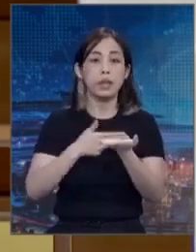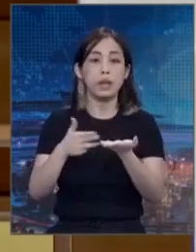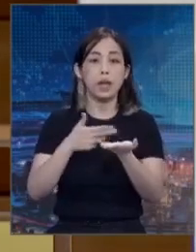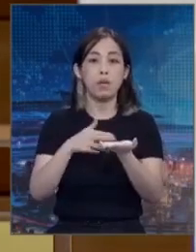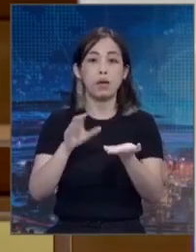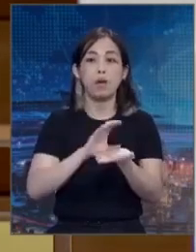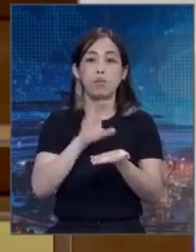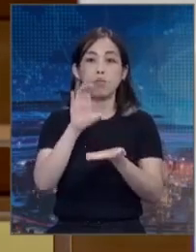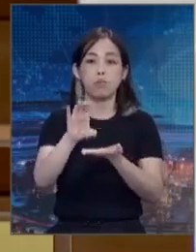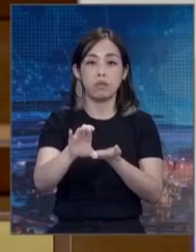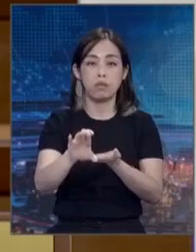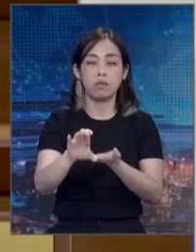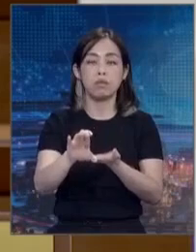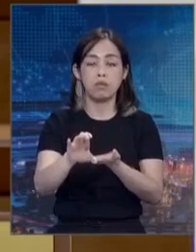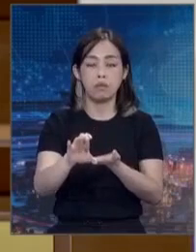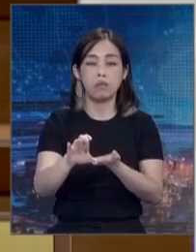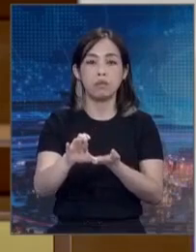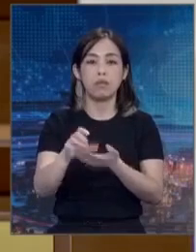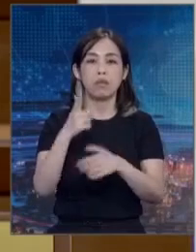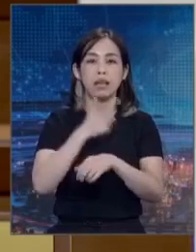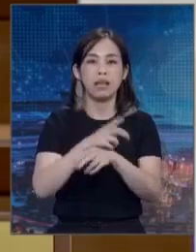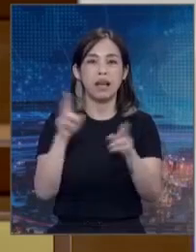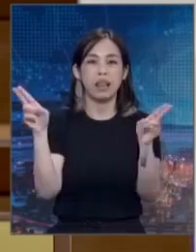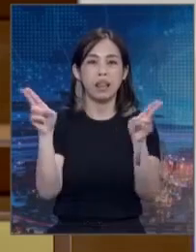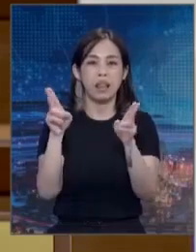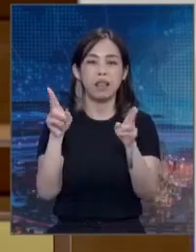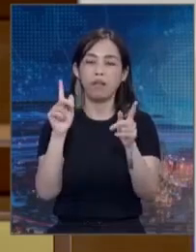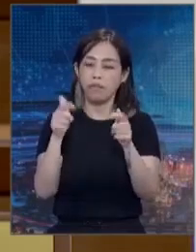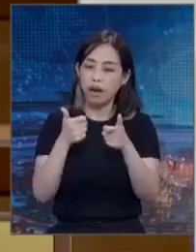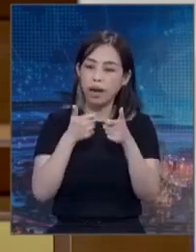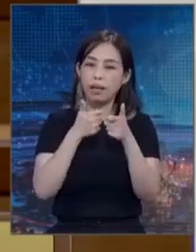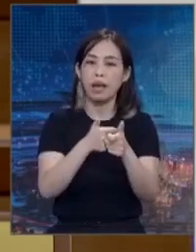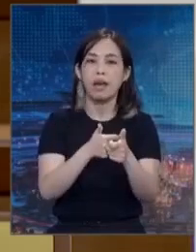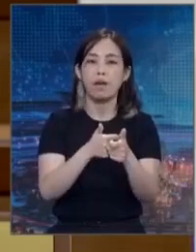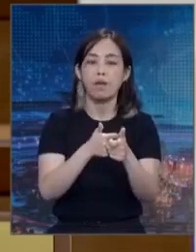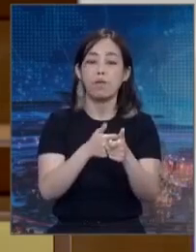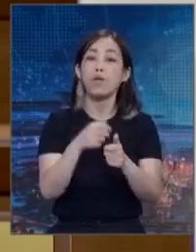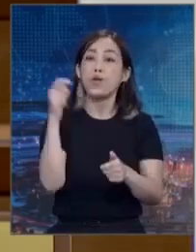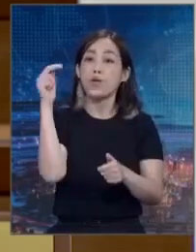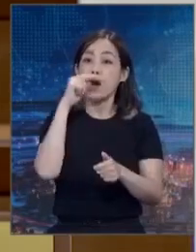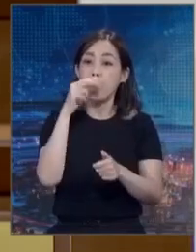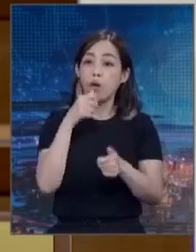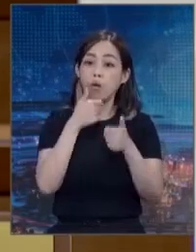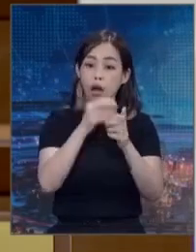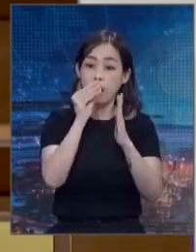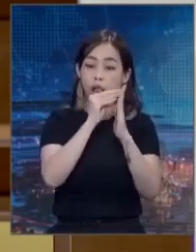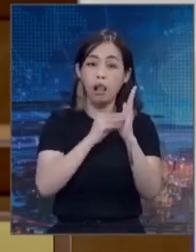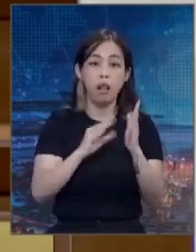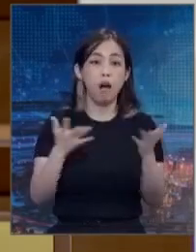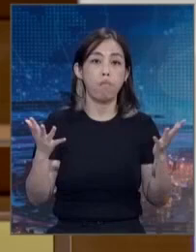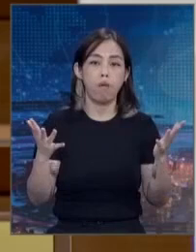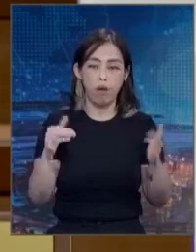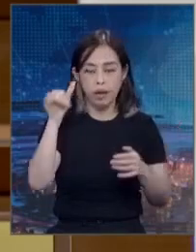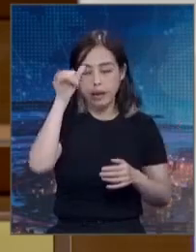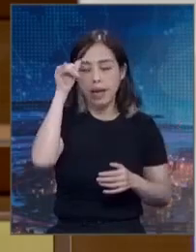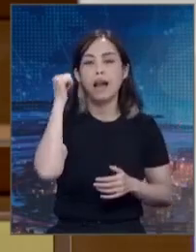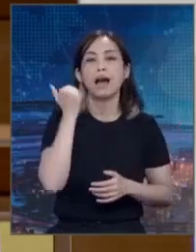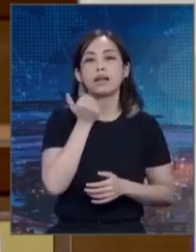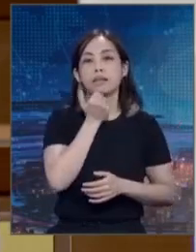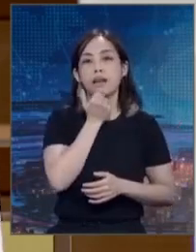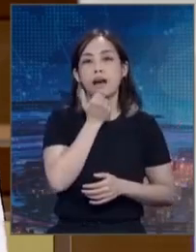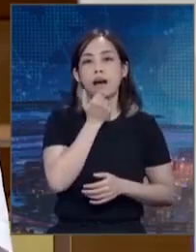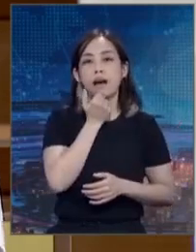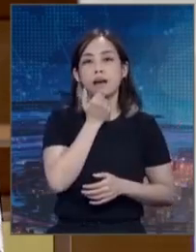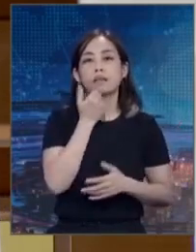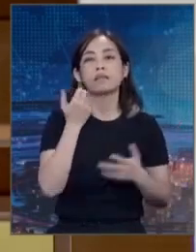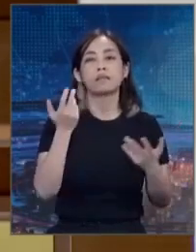hạn hàng năm phải gọi là phù hợp với kế hoạch đầu tư công trung hạn. Nếu không có trong kế hoạch đầu tư công trung hạn là vi phạm. Và chính điều